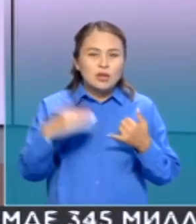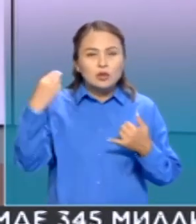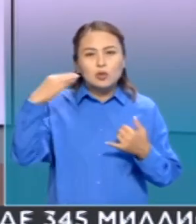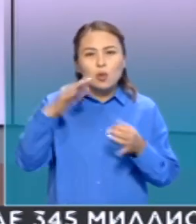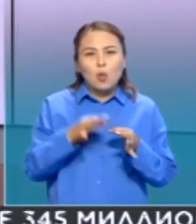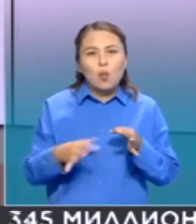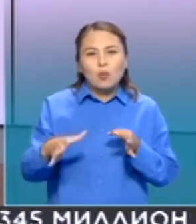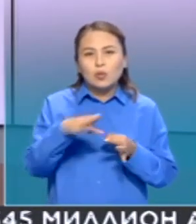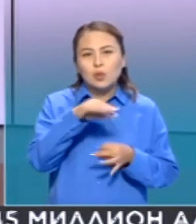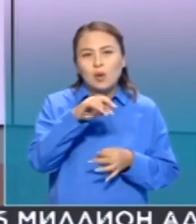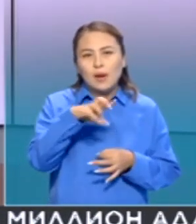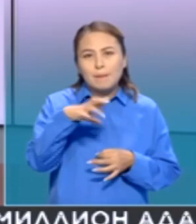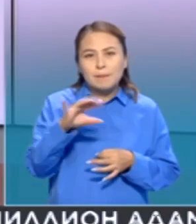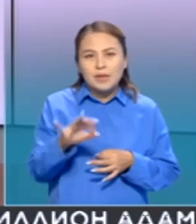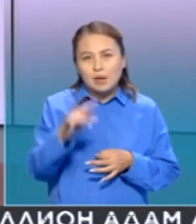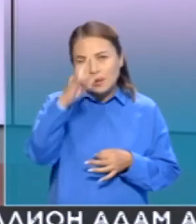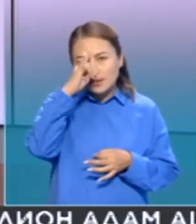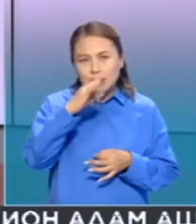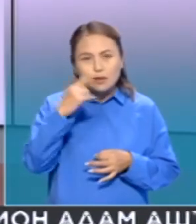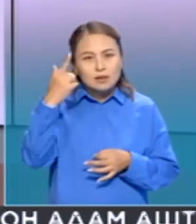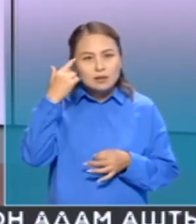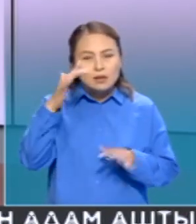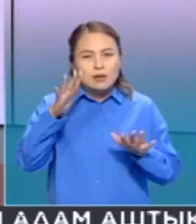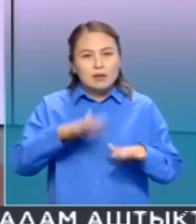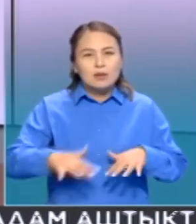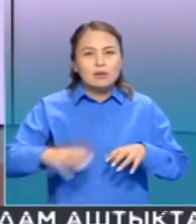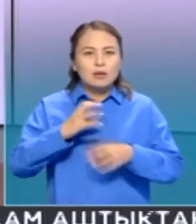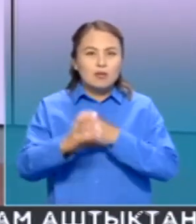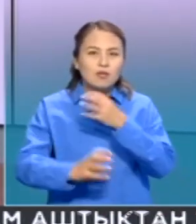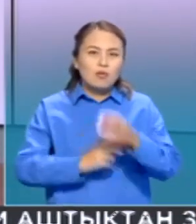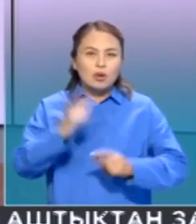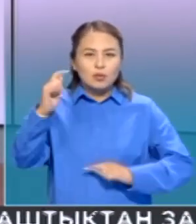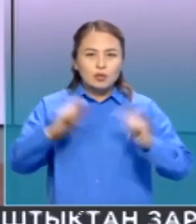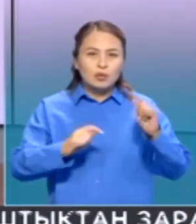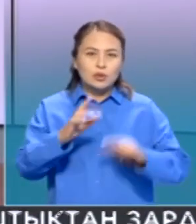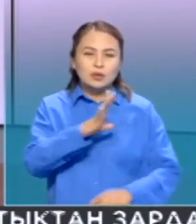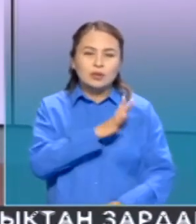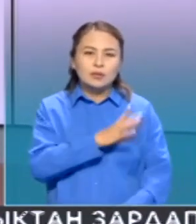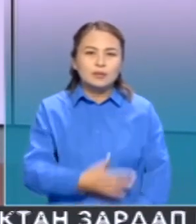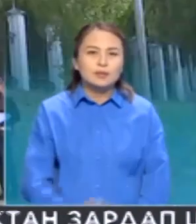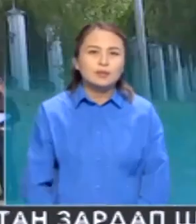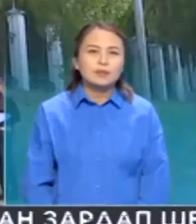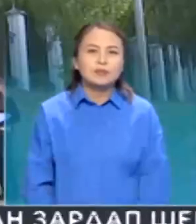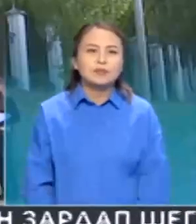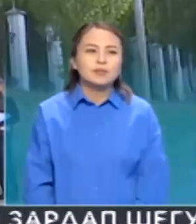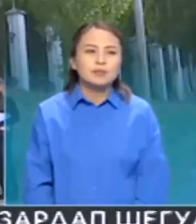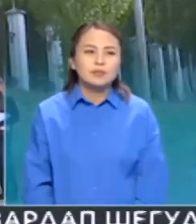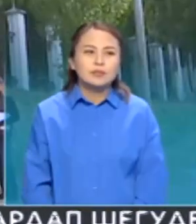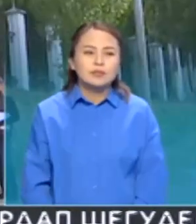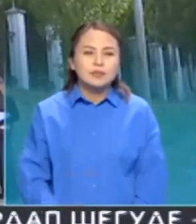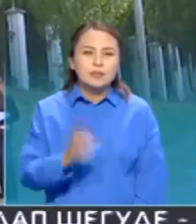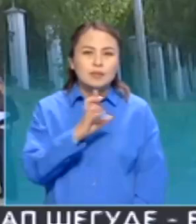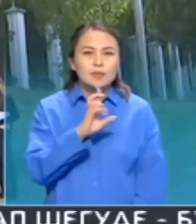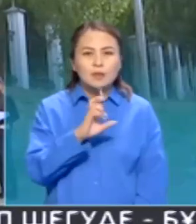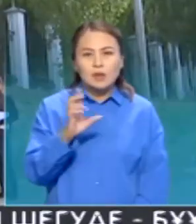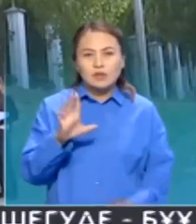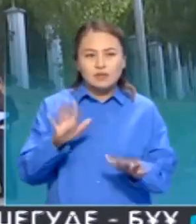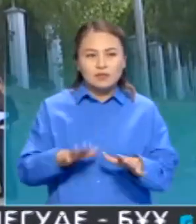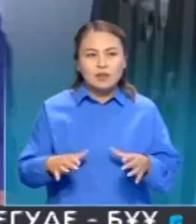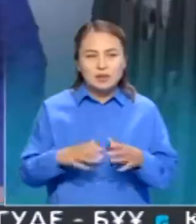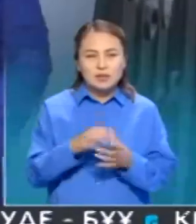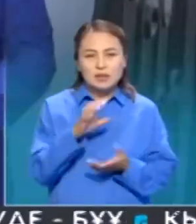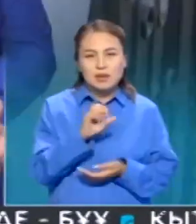Türkistan oblısı Tölebi Ауданында Kazak-Kırgız ziyalılarının halıqaralıq forumu öttü. Begasıl Bibolatoğlu Taşken,